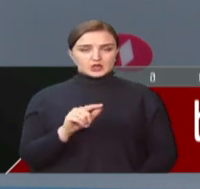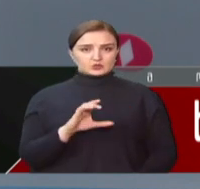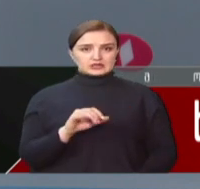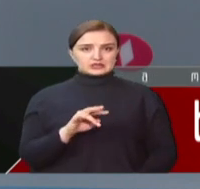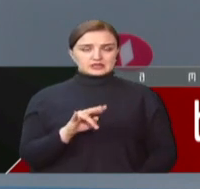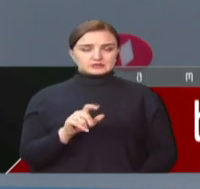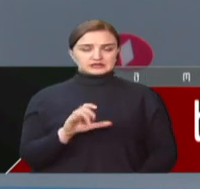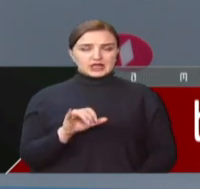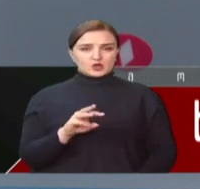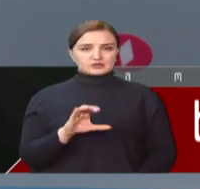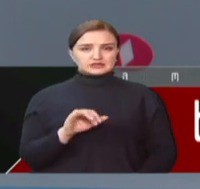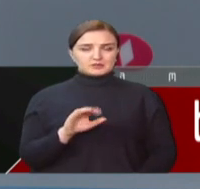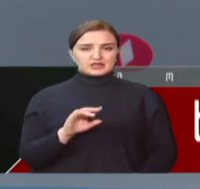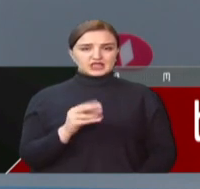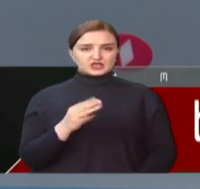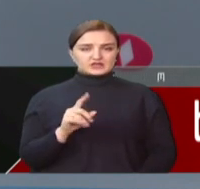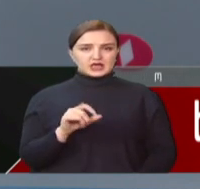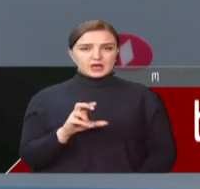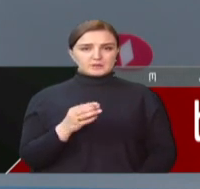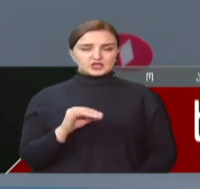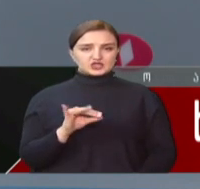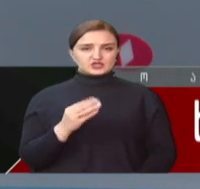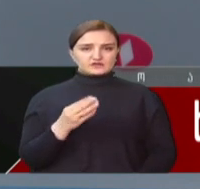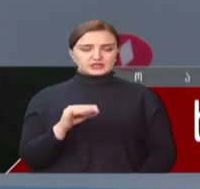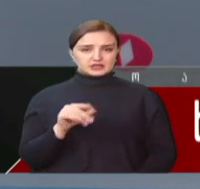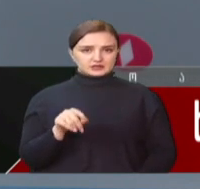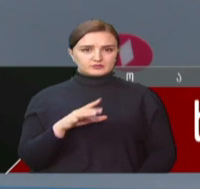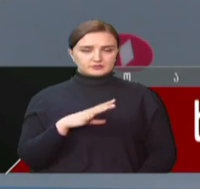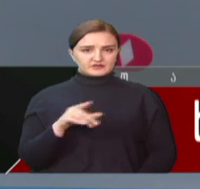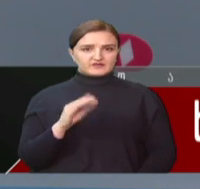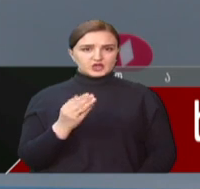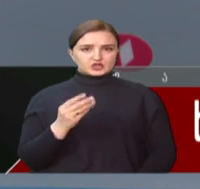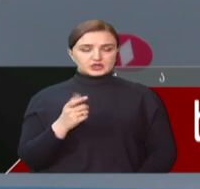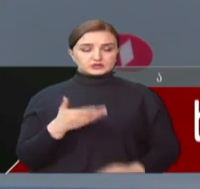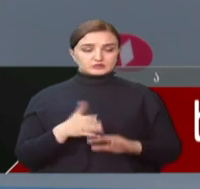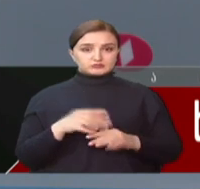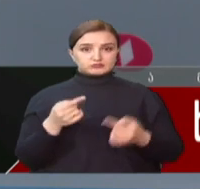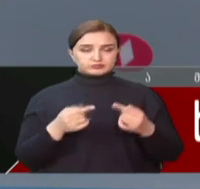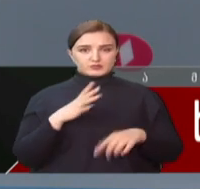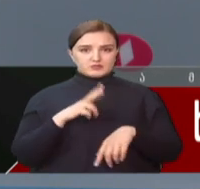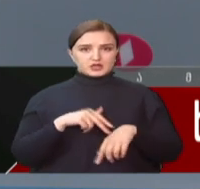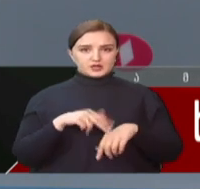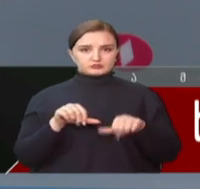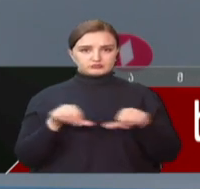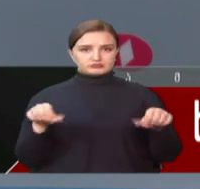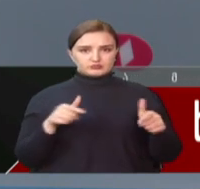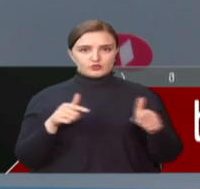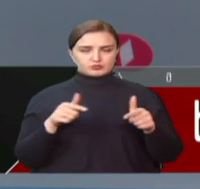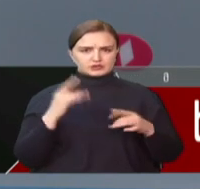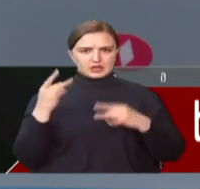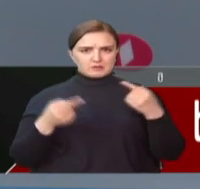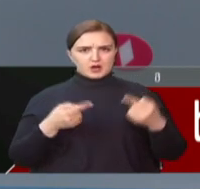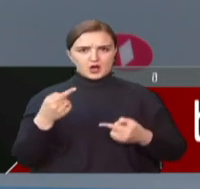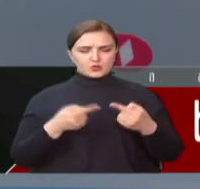სალომე სამადაშვილი, გიორგი ვაშაძე და ლევან ხაბეიშვილი. სიტუაცია დარბაში არაერთხელ გამწვავდა, რის გამოც მანდატური იყო მობილიზებული, არანაკლები ხმაური